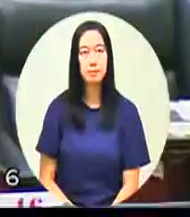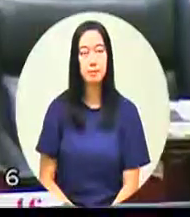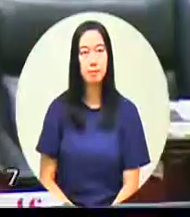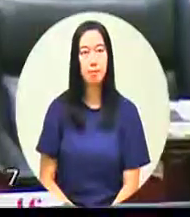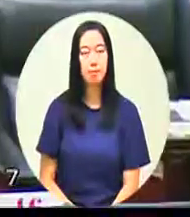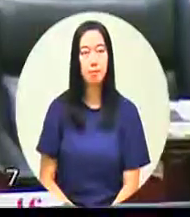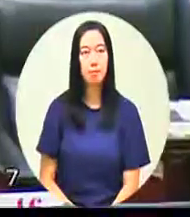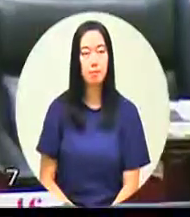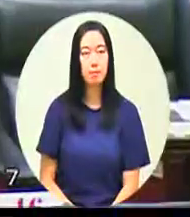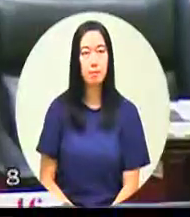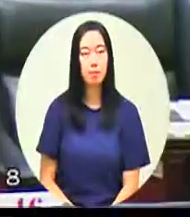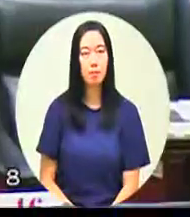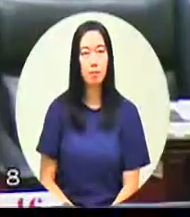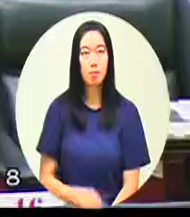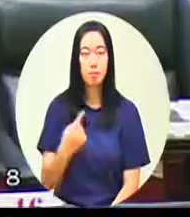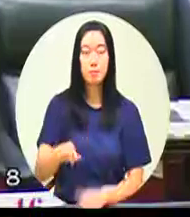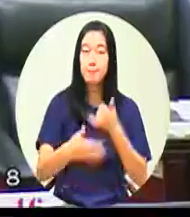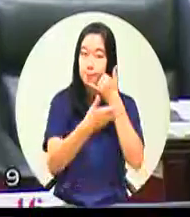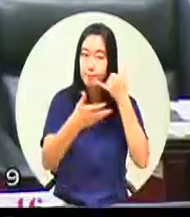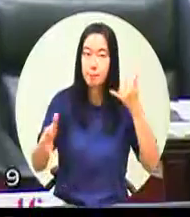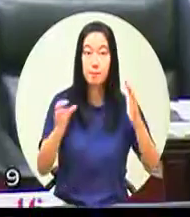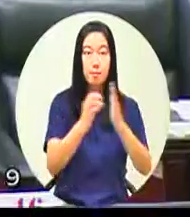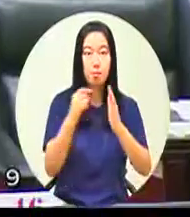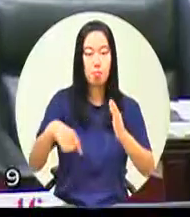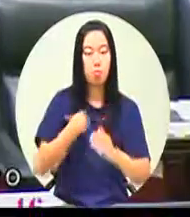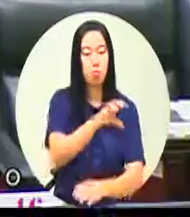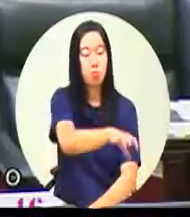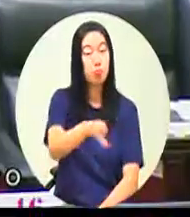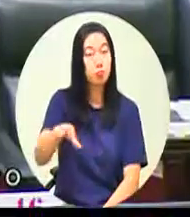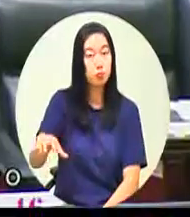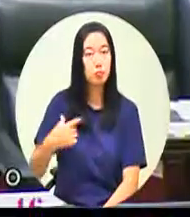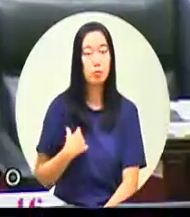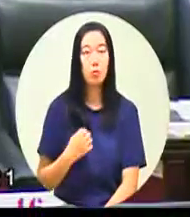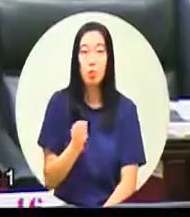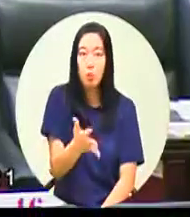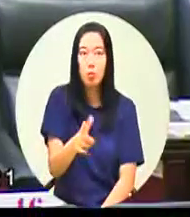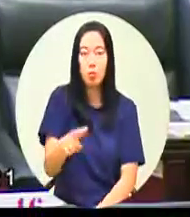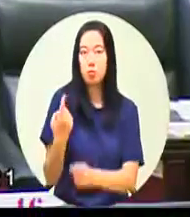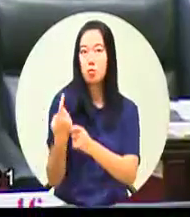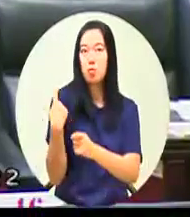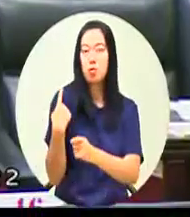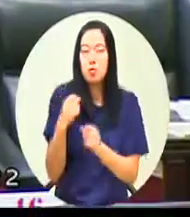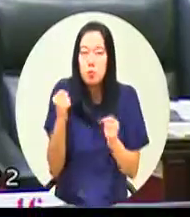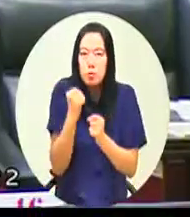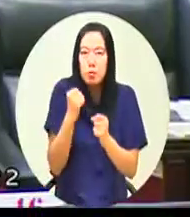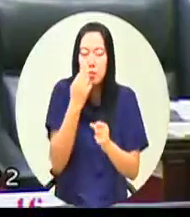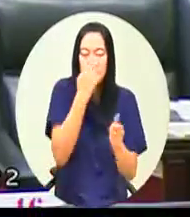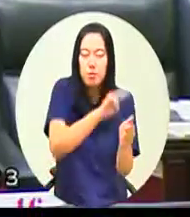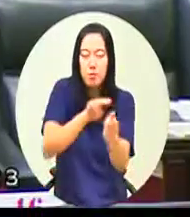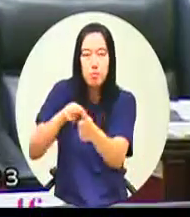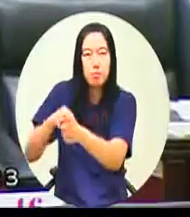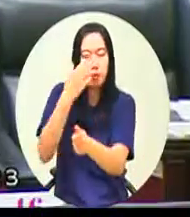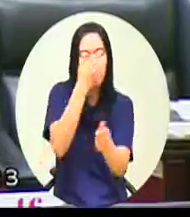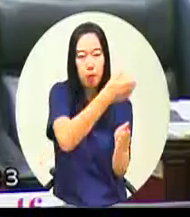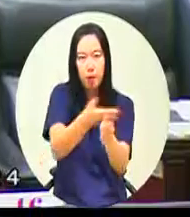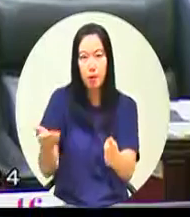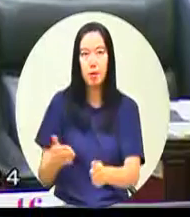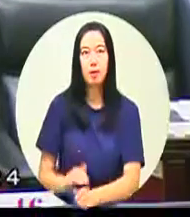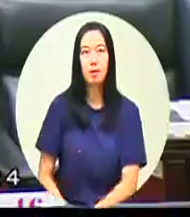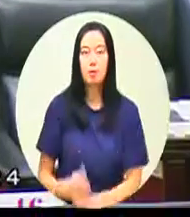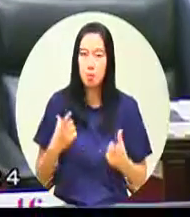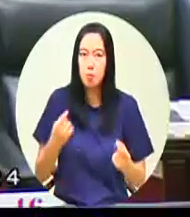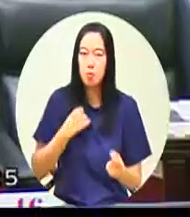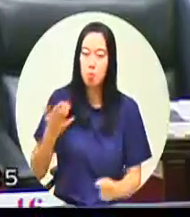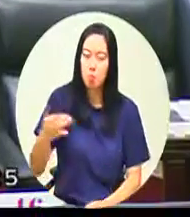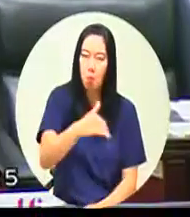针对着咱海洋局吼，咱地方吼，因为去年的旱害吼，本地我想讲，吼、哦、鱼啊、死